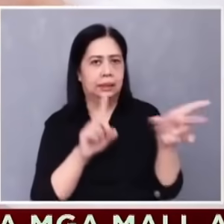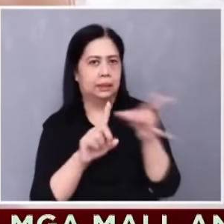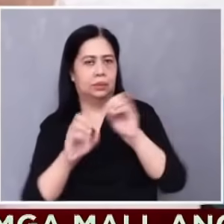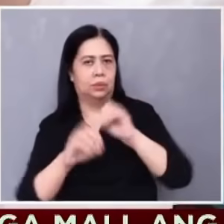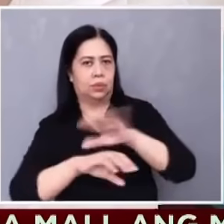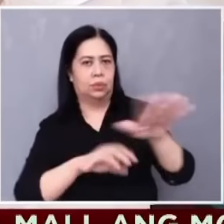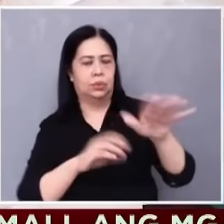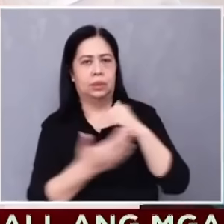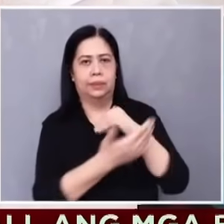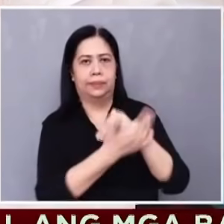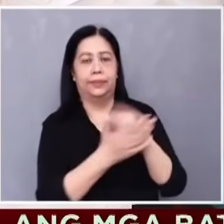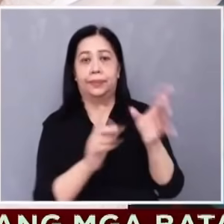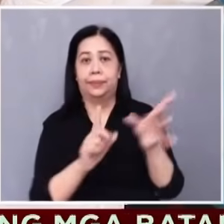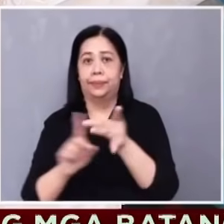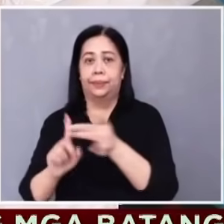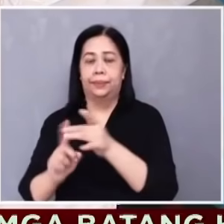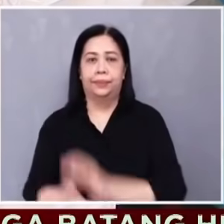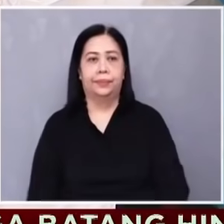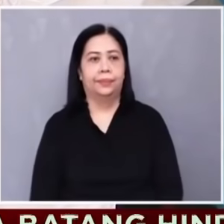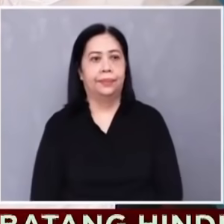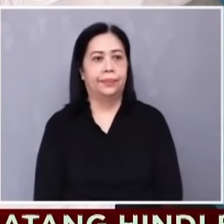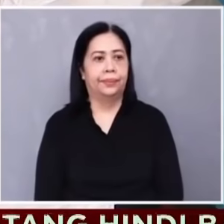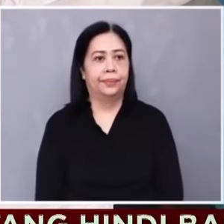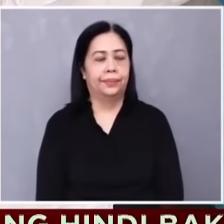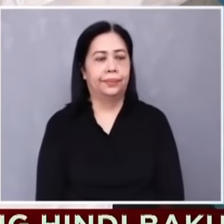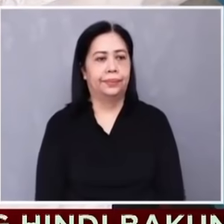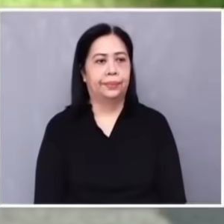Zen Hernandez, ABS-CBN News.